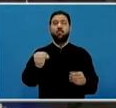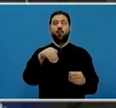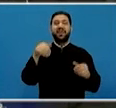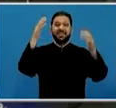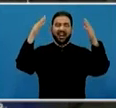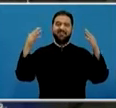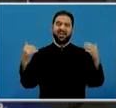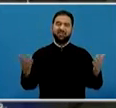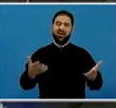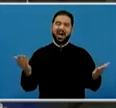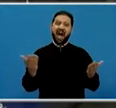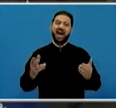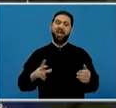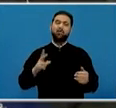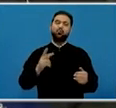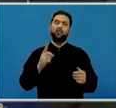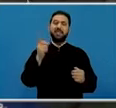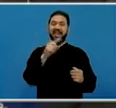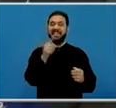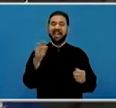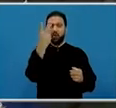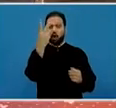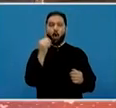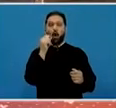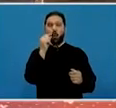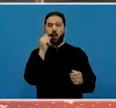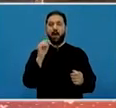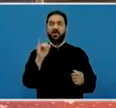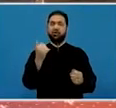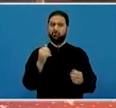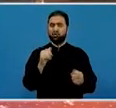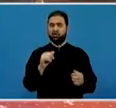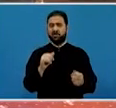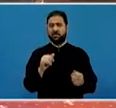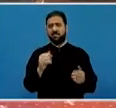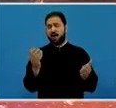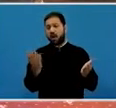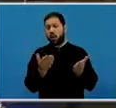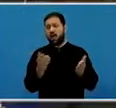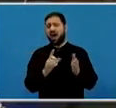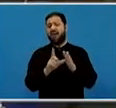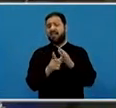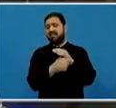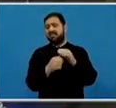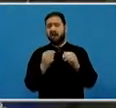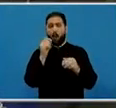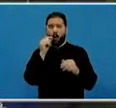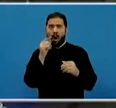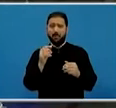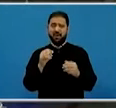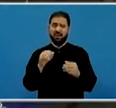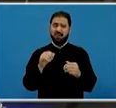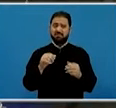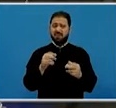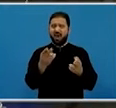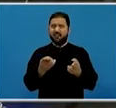fericite care există între două persoane, cât și atunci când, inevitabil, ca oricare dintre oameni, trecem prin momente de dificultate și